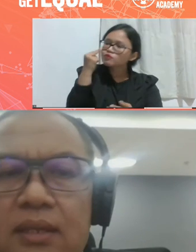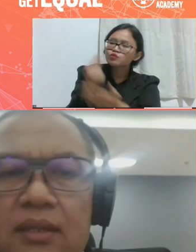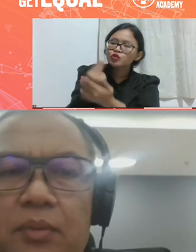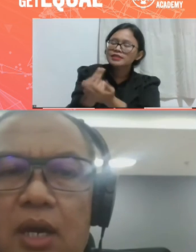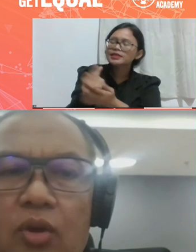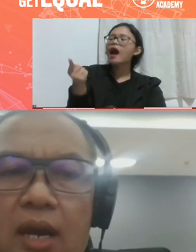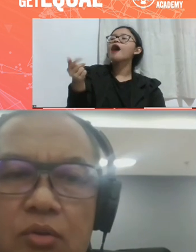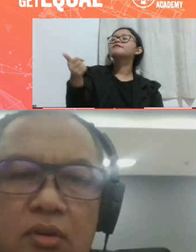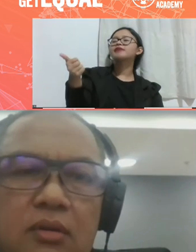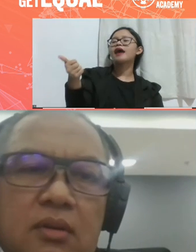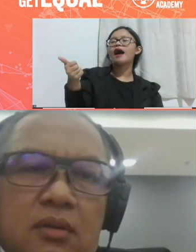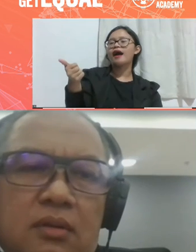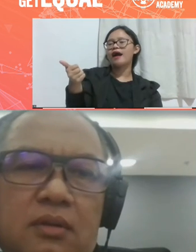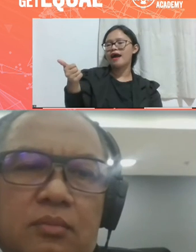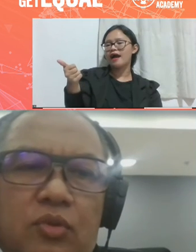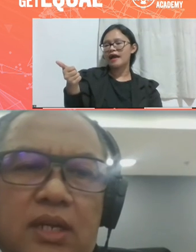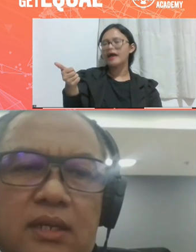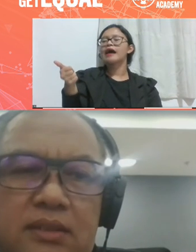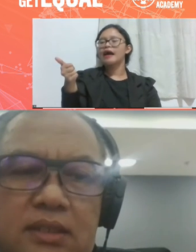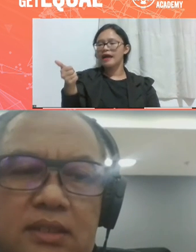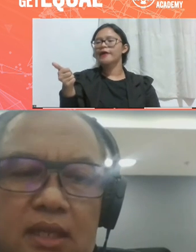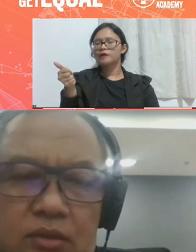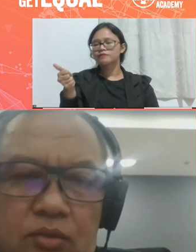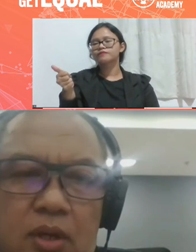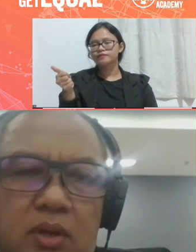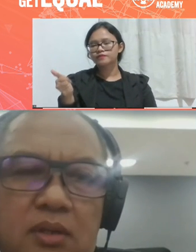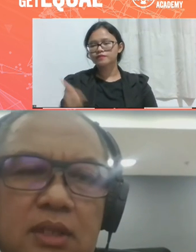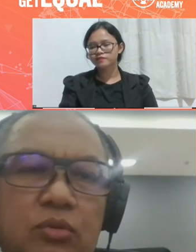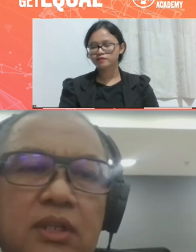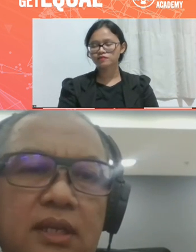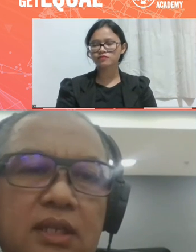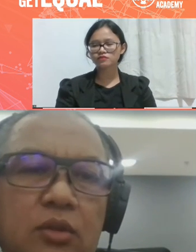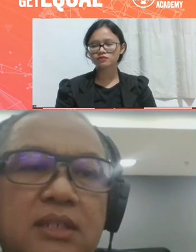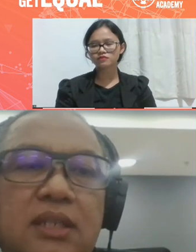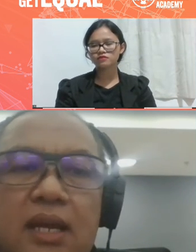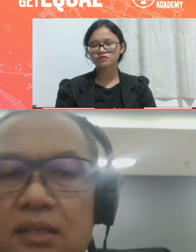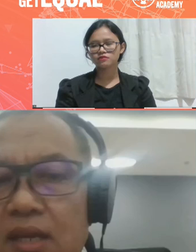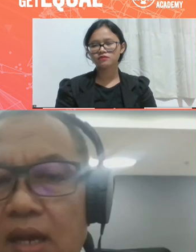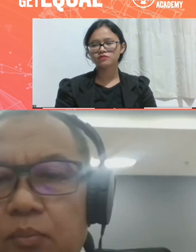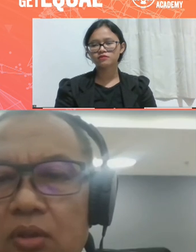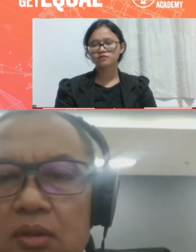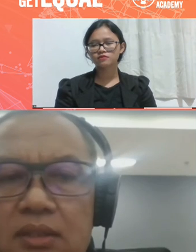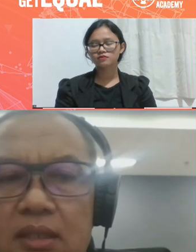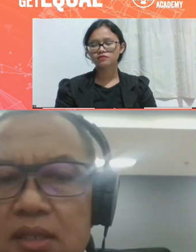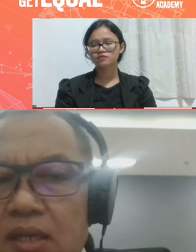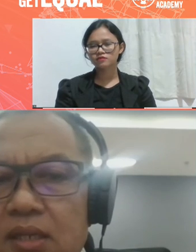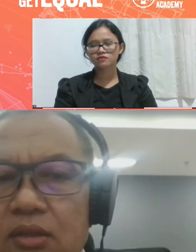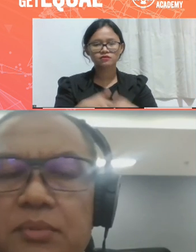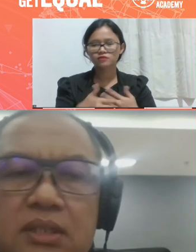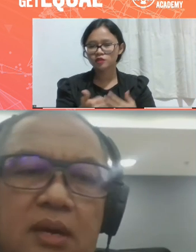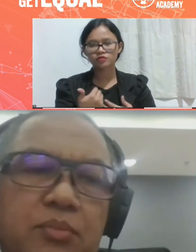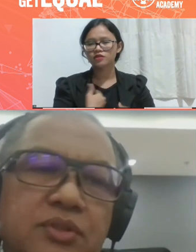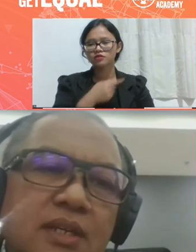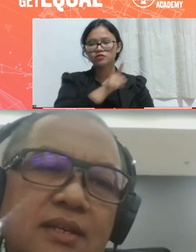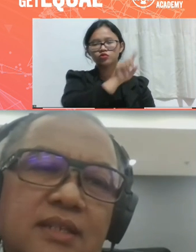buat. Tapi kalau akun mungkin satu detik, satu menit setelah dia upload, setelah dia itu